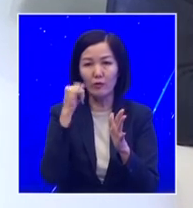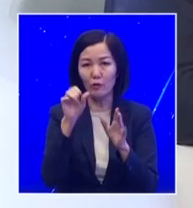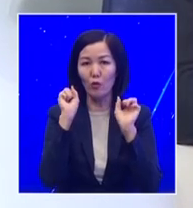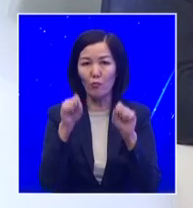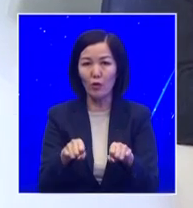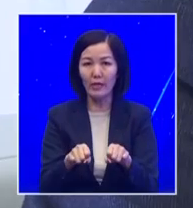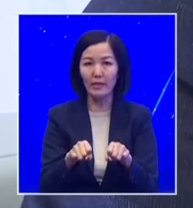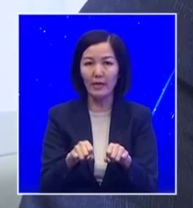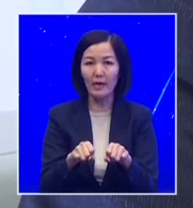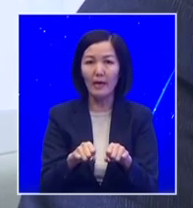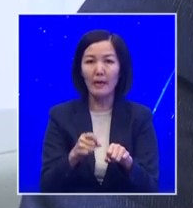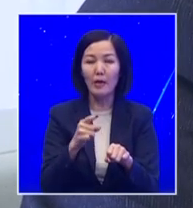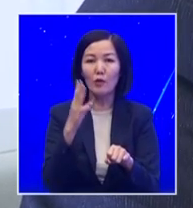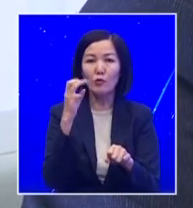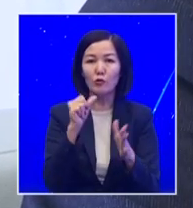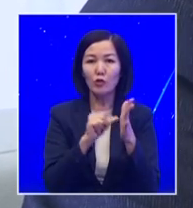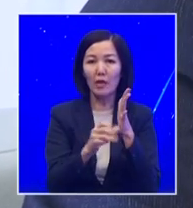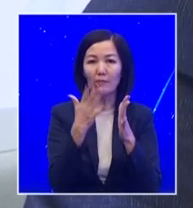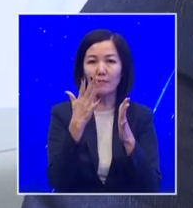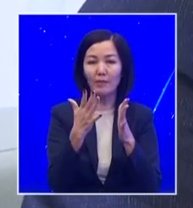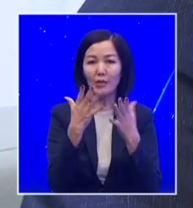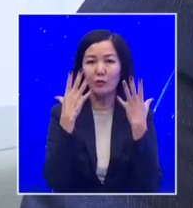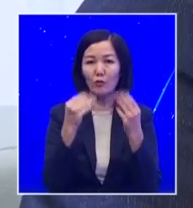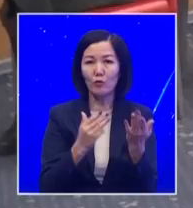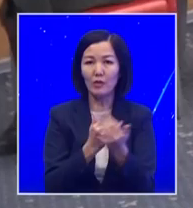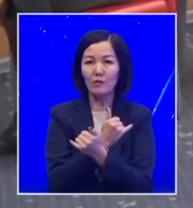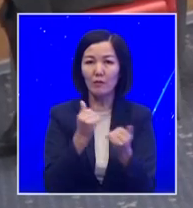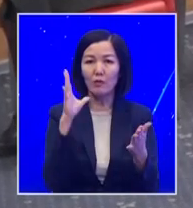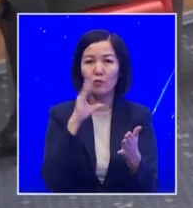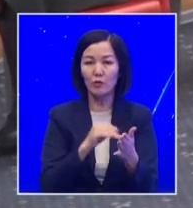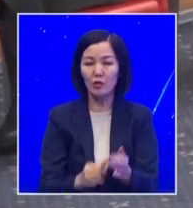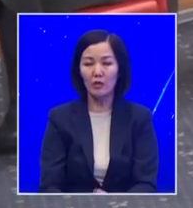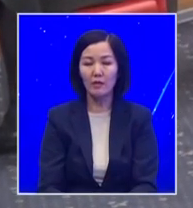басынан бастап орталық тәулігіне 365 күн жұмыс істейді.